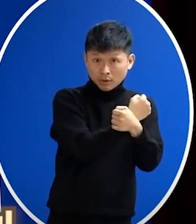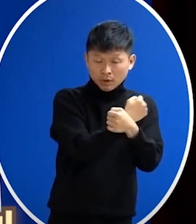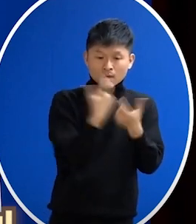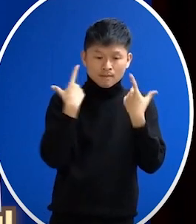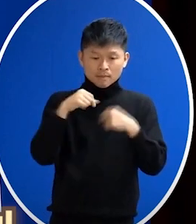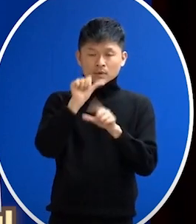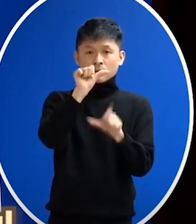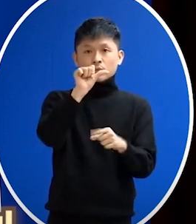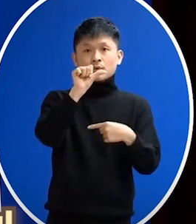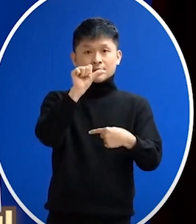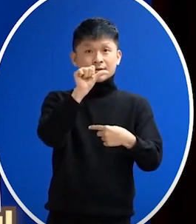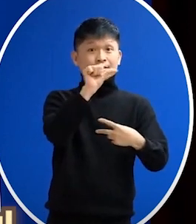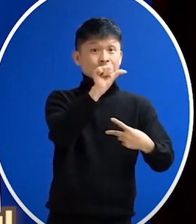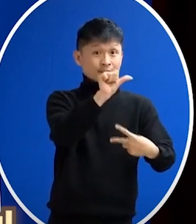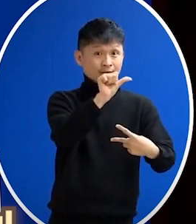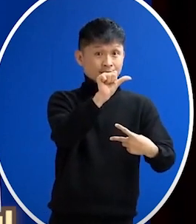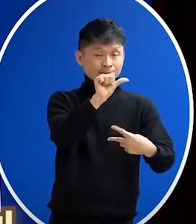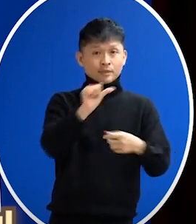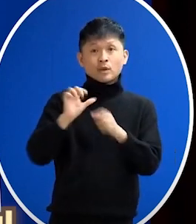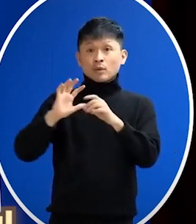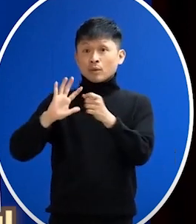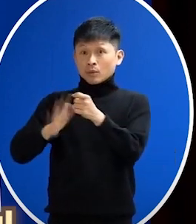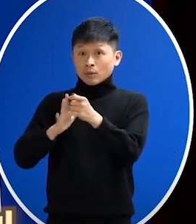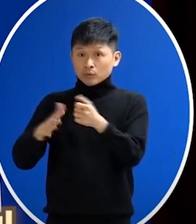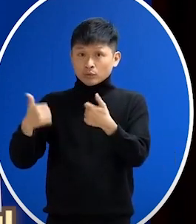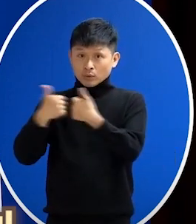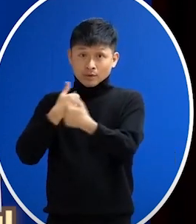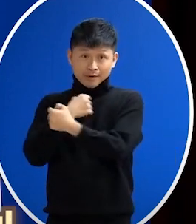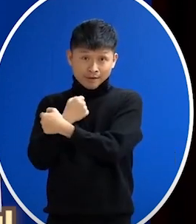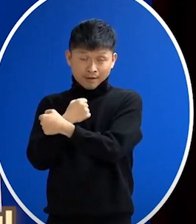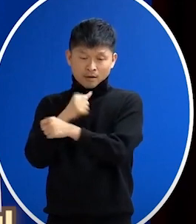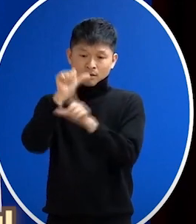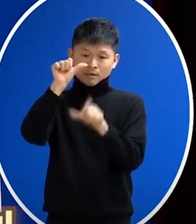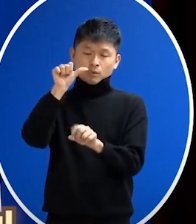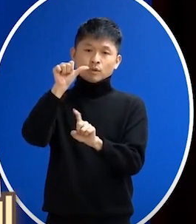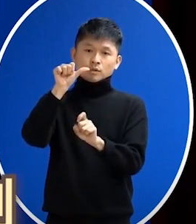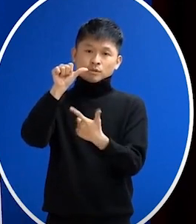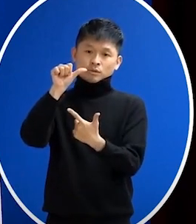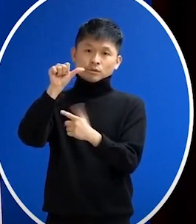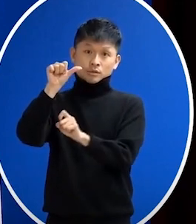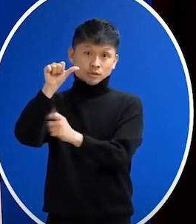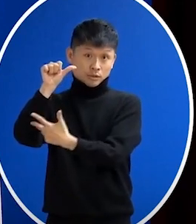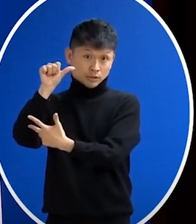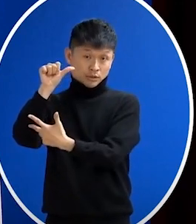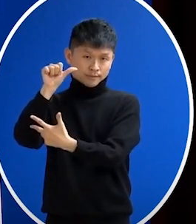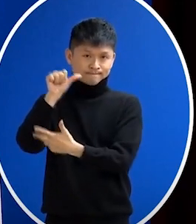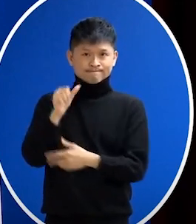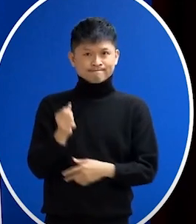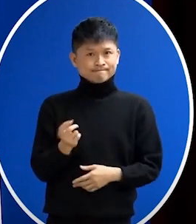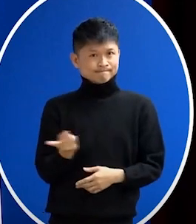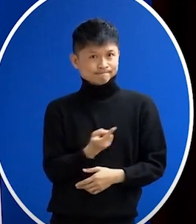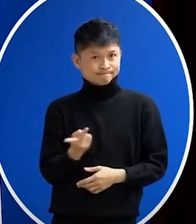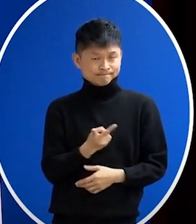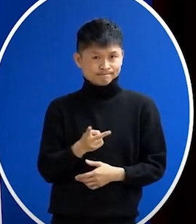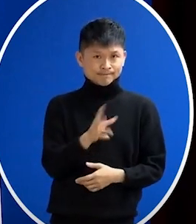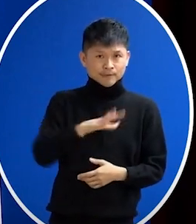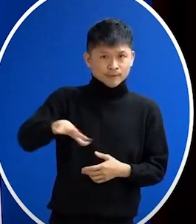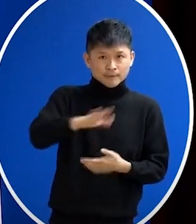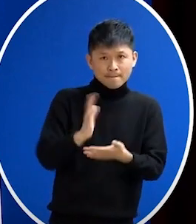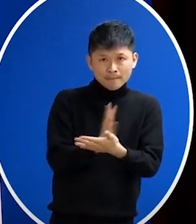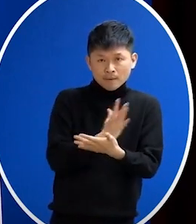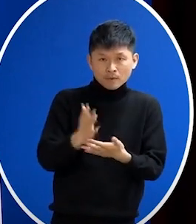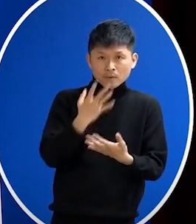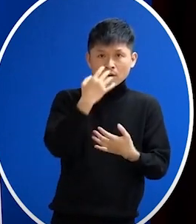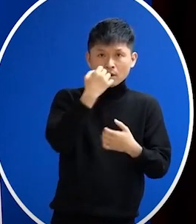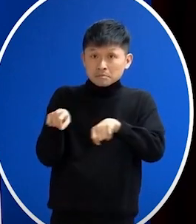定5月1号、2号，国中会考是预定5月16、17。那这样的整体评估考试的日